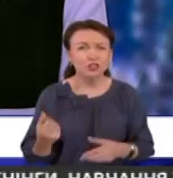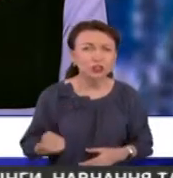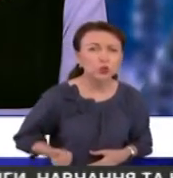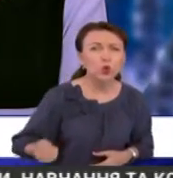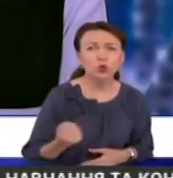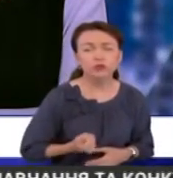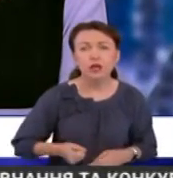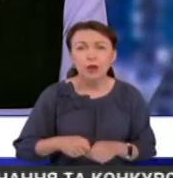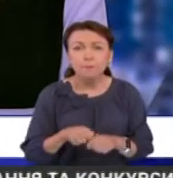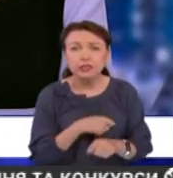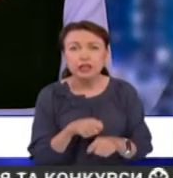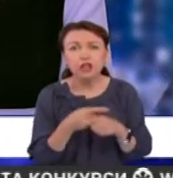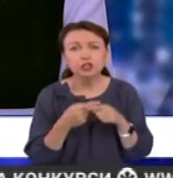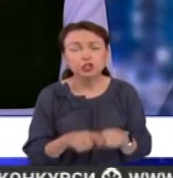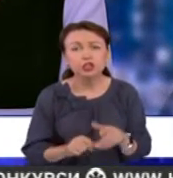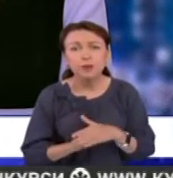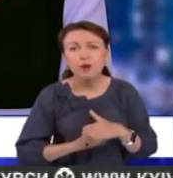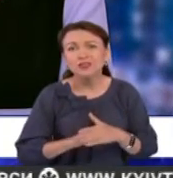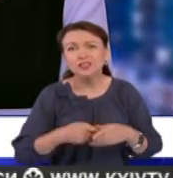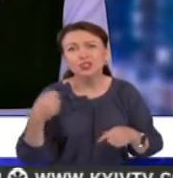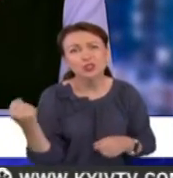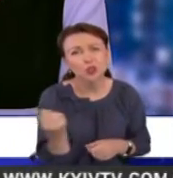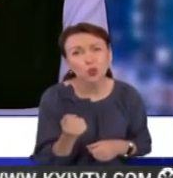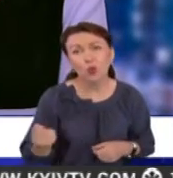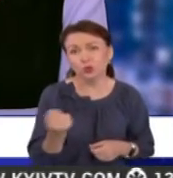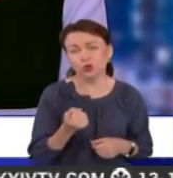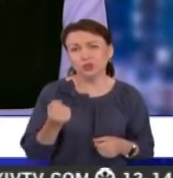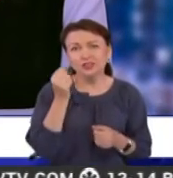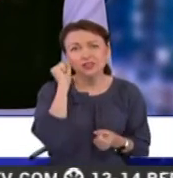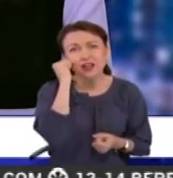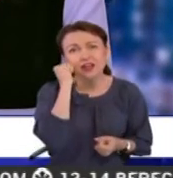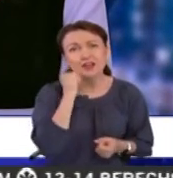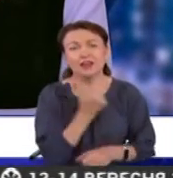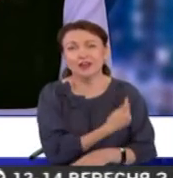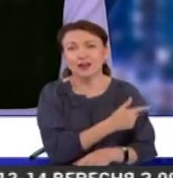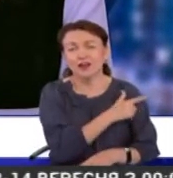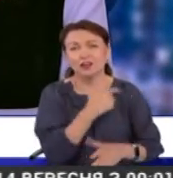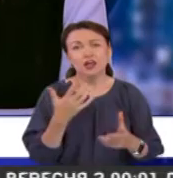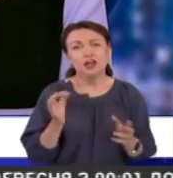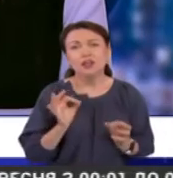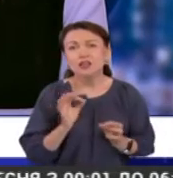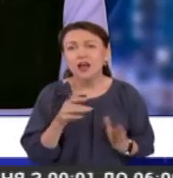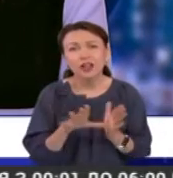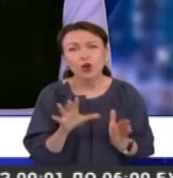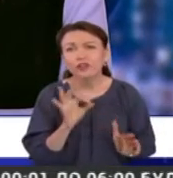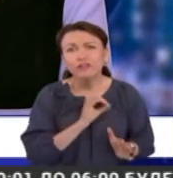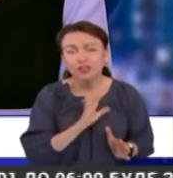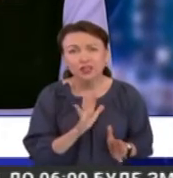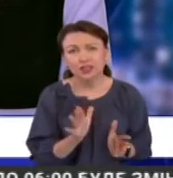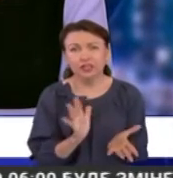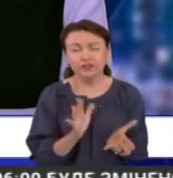матеріально-технічна база зношена, її треба оновлювати. Лікарні старі, вони енергонеефективні, вони використовують дуже